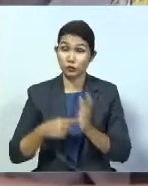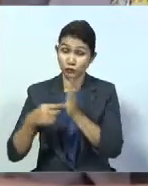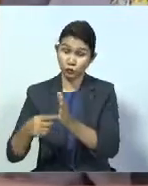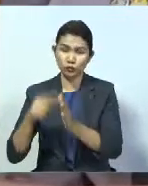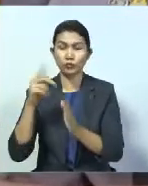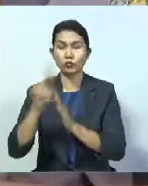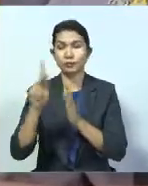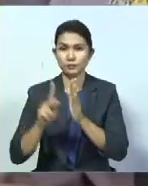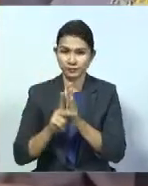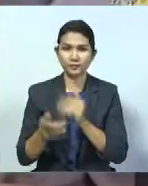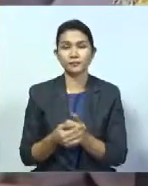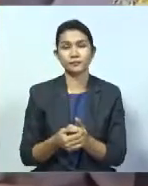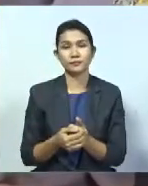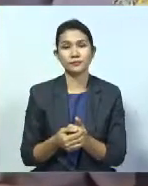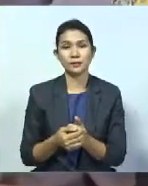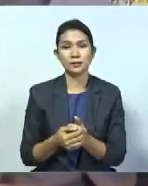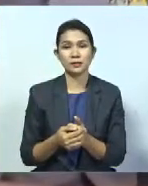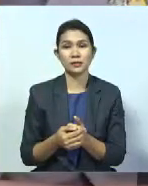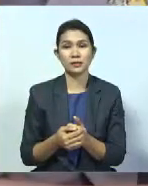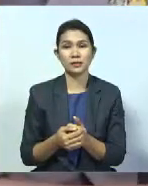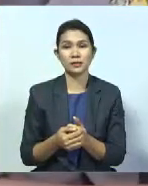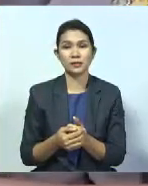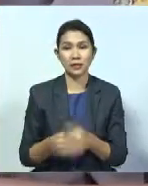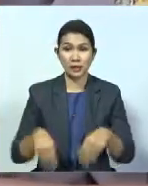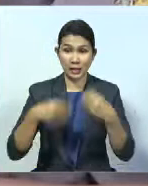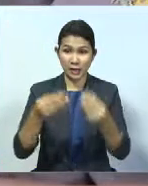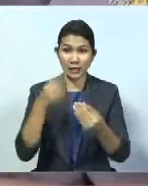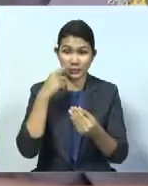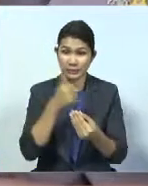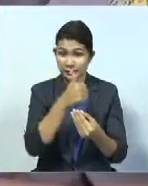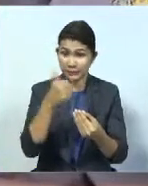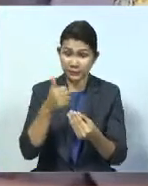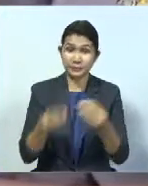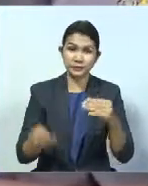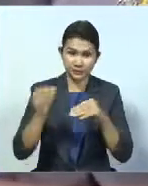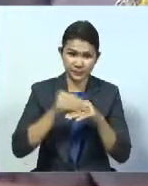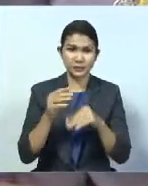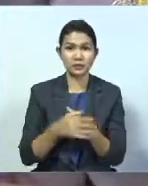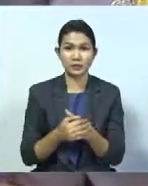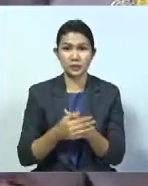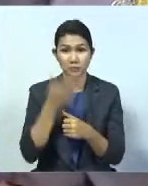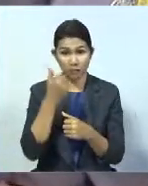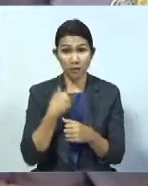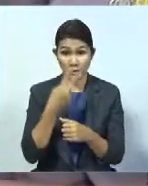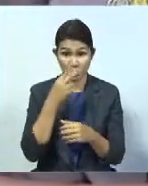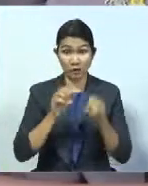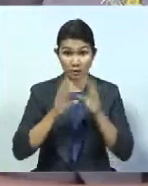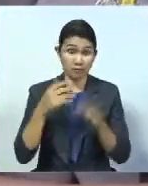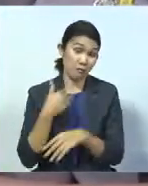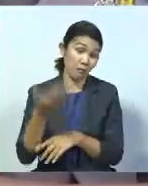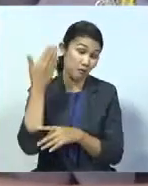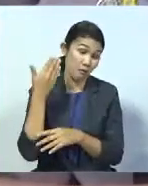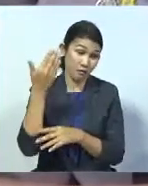ประกันเพื่อให้เกิดความเป็นไปได้มากยิ่งขึ้นเพราะว่าได้เห็นแล้วว่าบทเรียนที่ผ่านมา